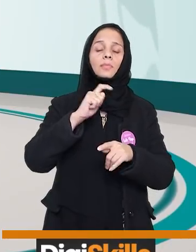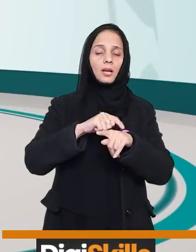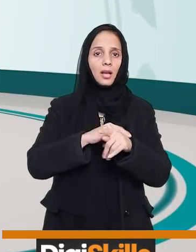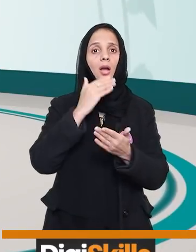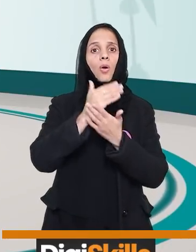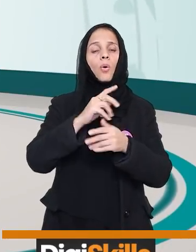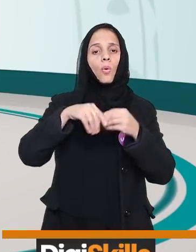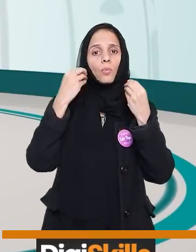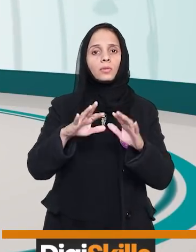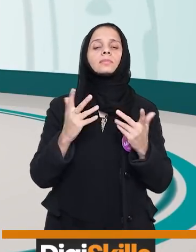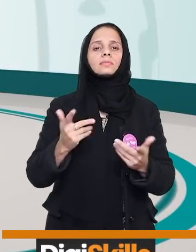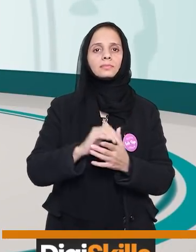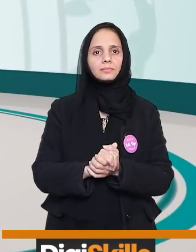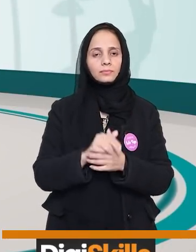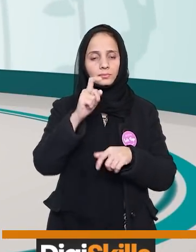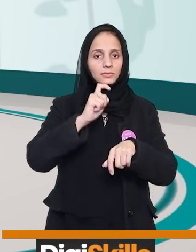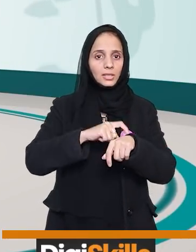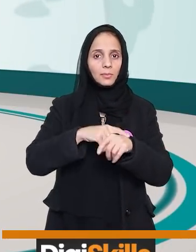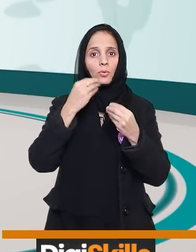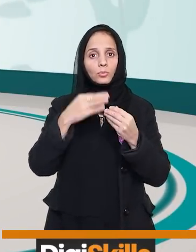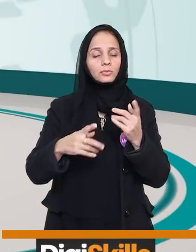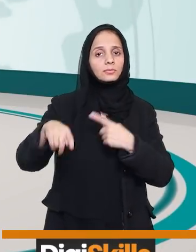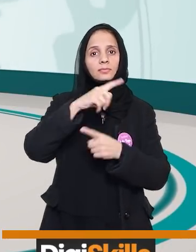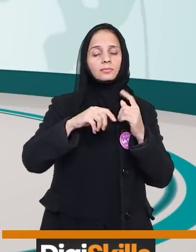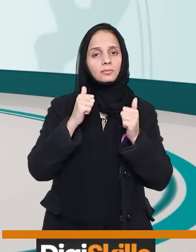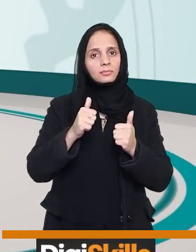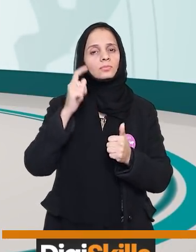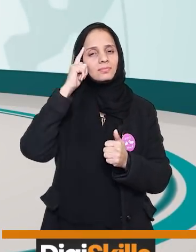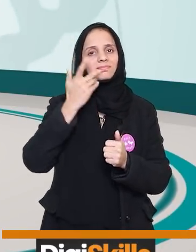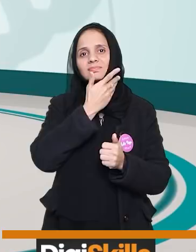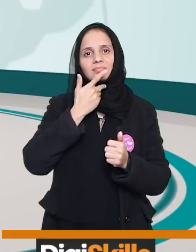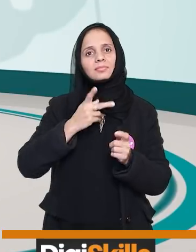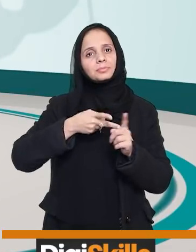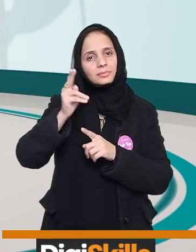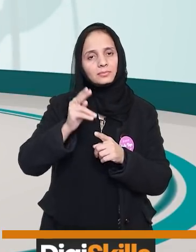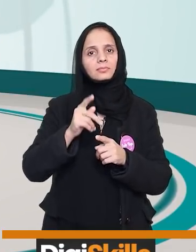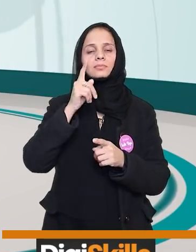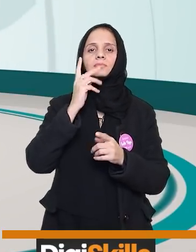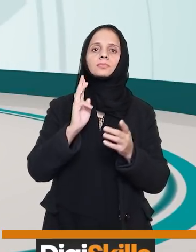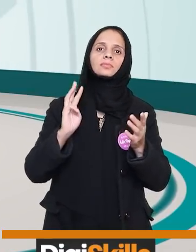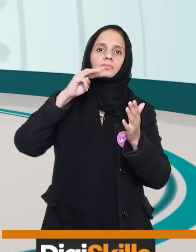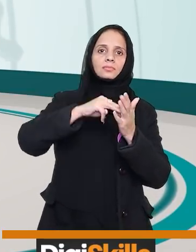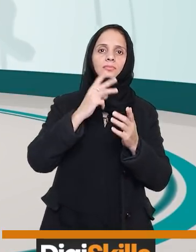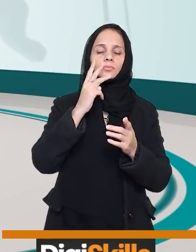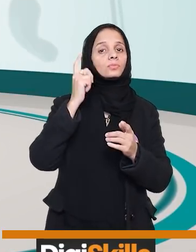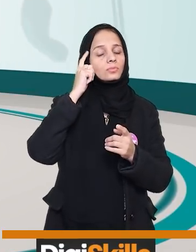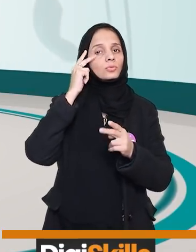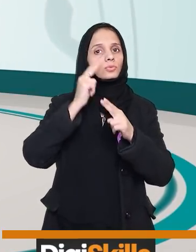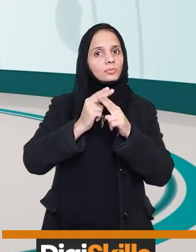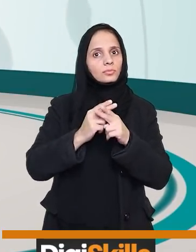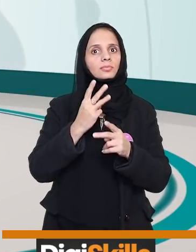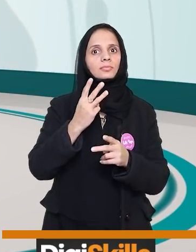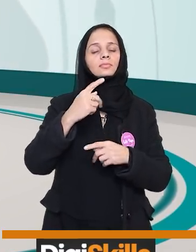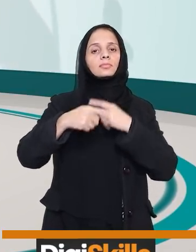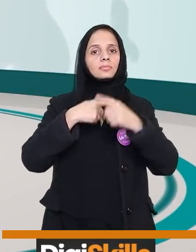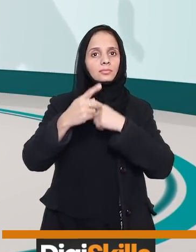اپنا ٹائم کیوں انویسٹ کیا؟ جب ٹائم انویسٹ کیا اینڈ وین یو فیل لائک کوئٹنگ، فوکس آن دس تھرڈ پوائنٹ، تھنک آف آل